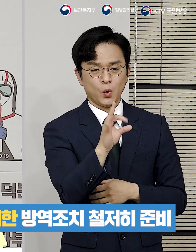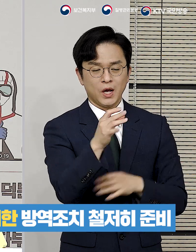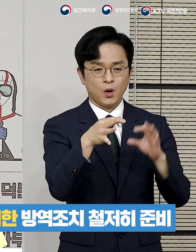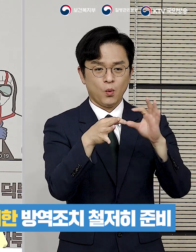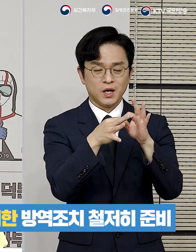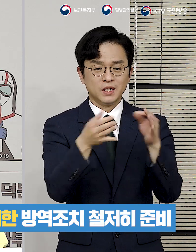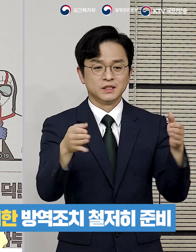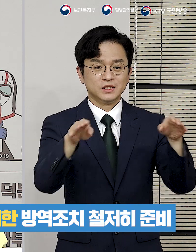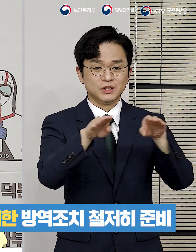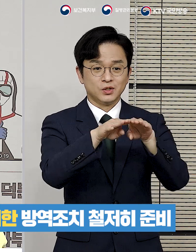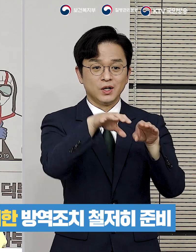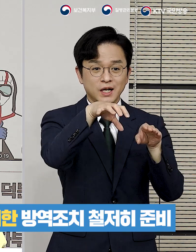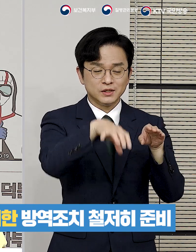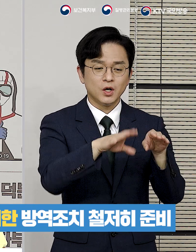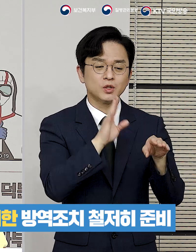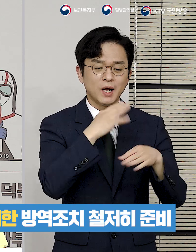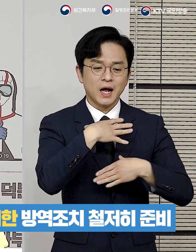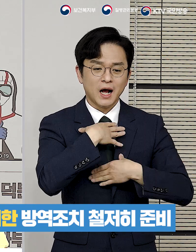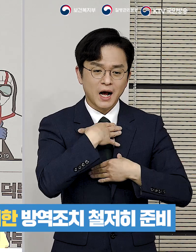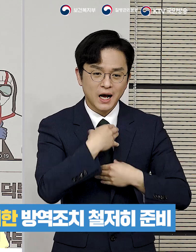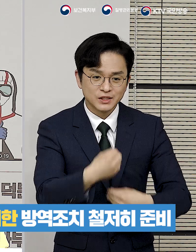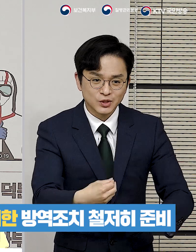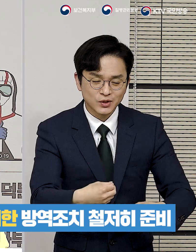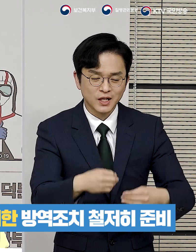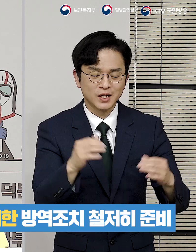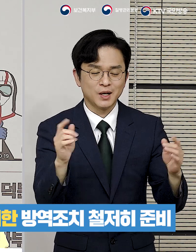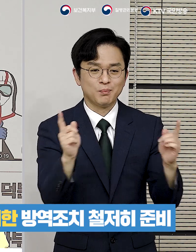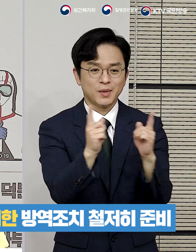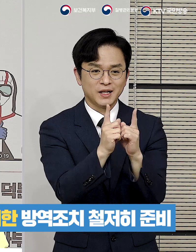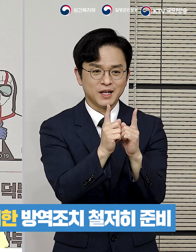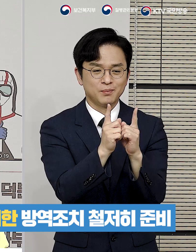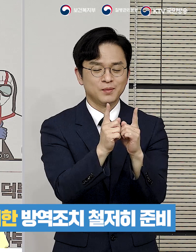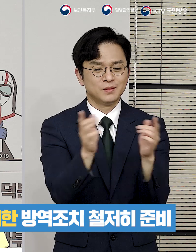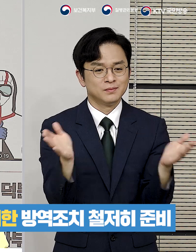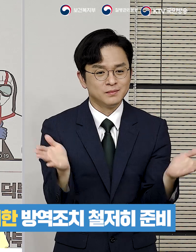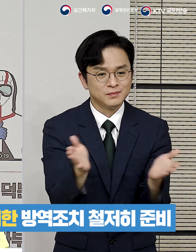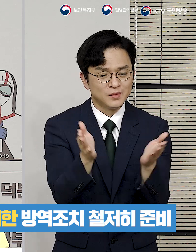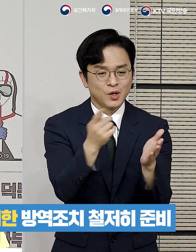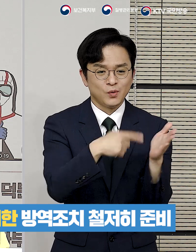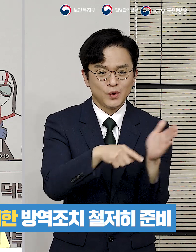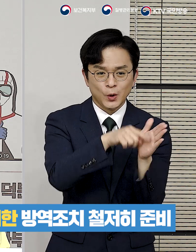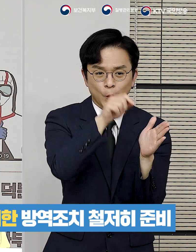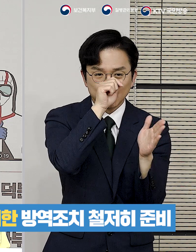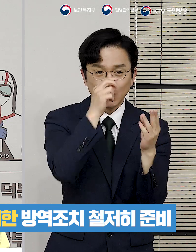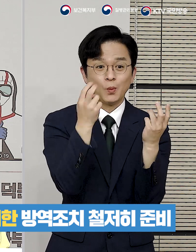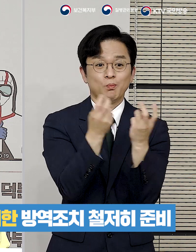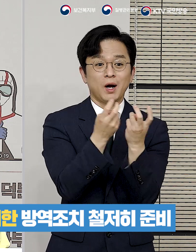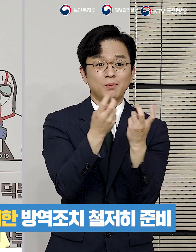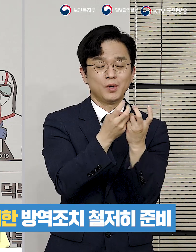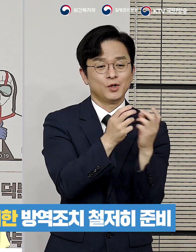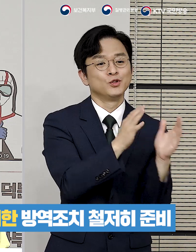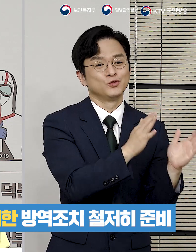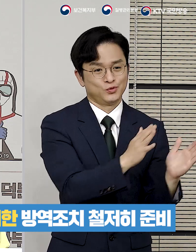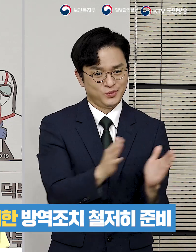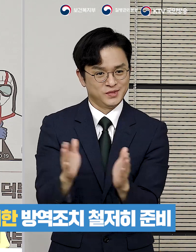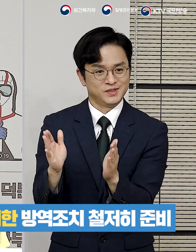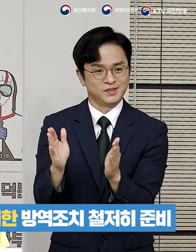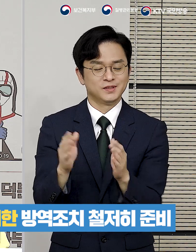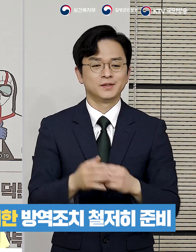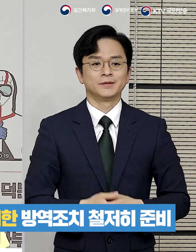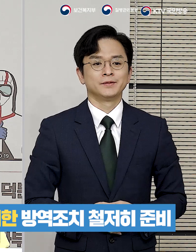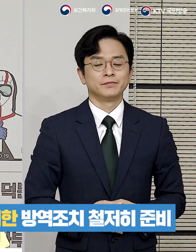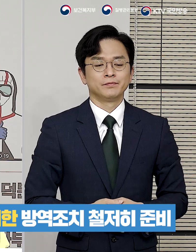보다 안전하게 면회가 가능할 수 있도록 필요한 방역 조치를 철저히 준비하고 점검해서 개선